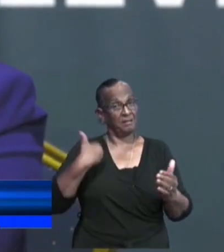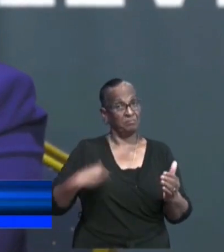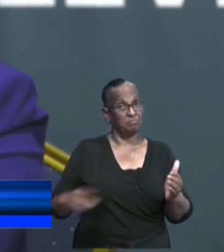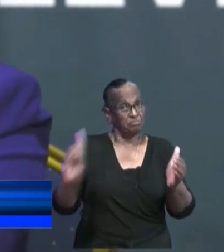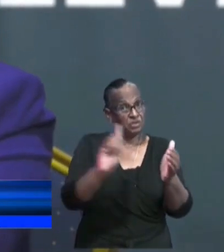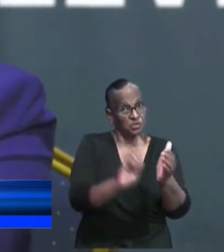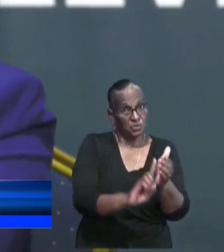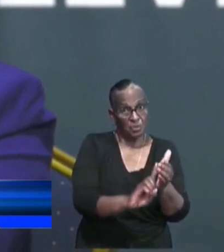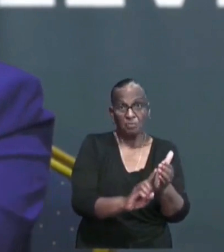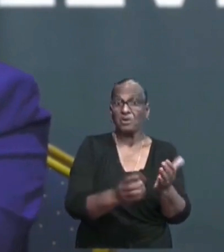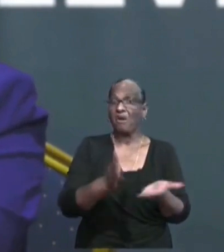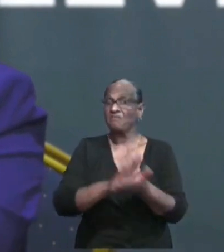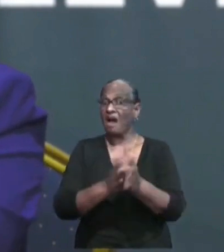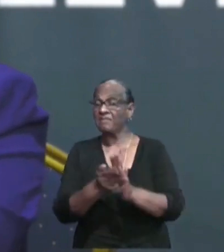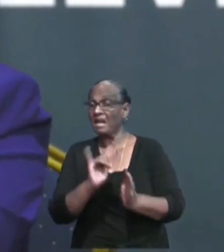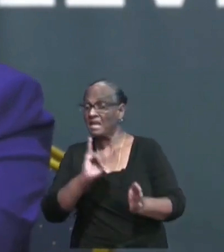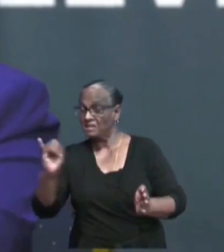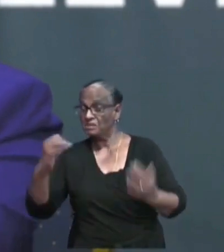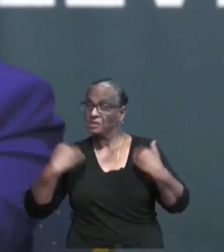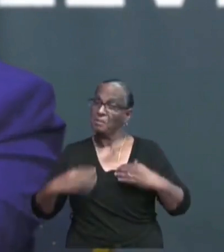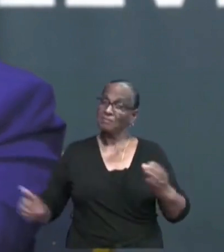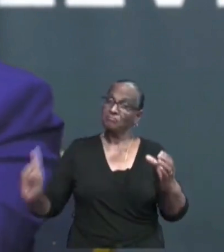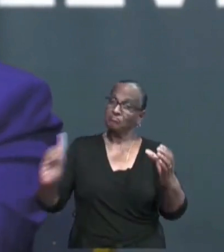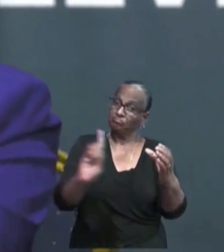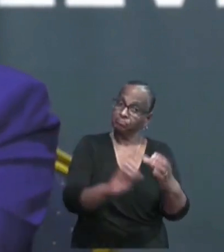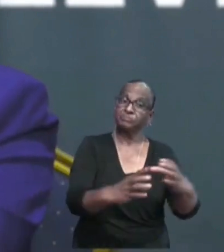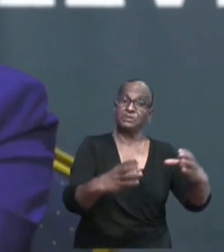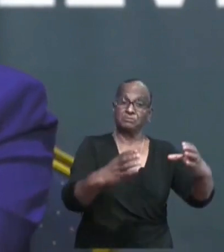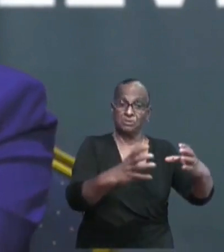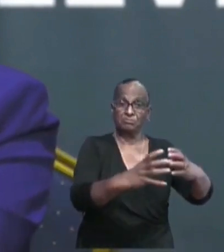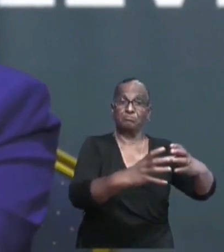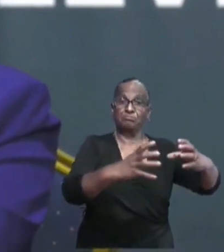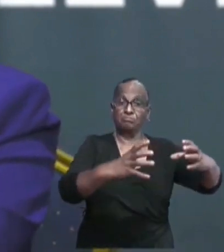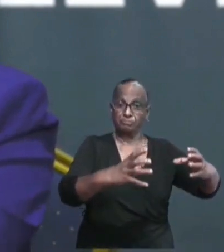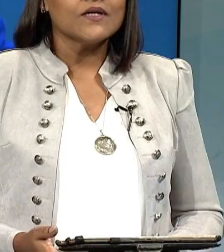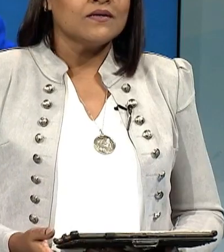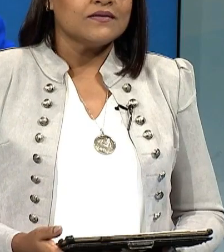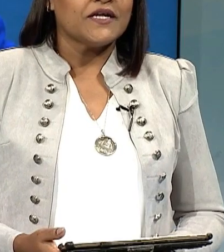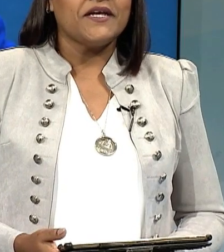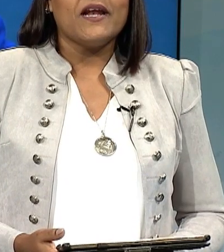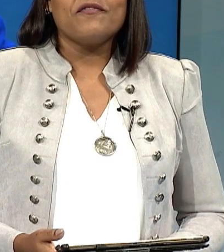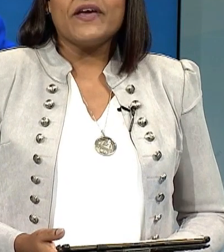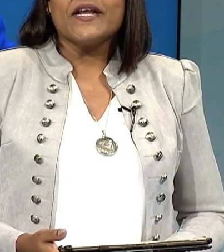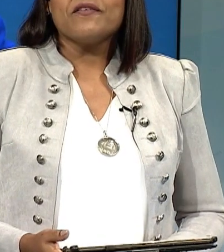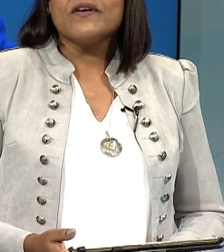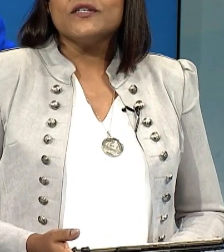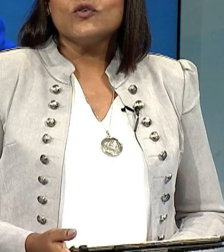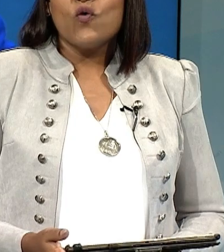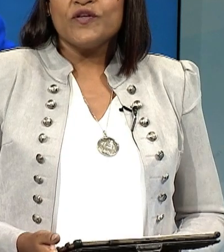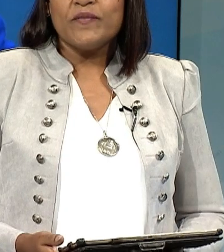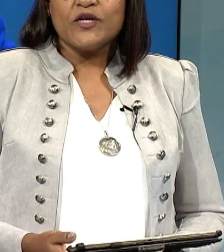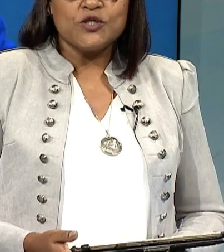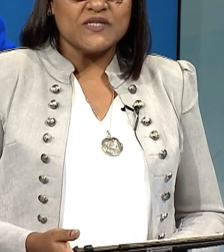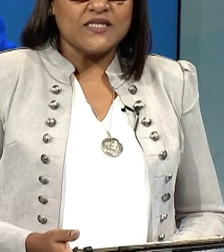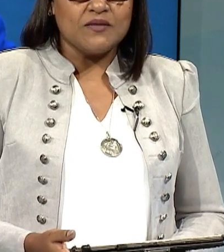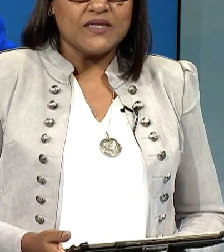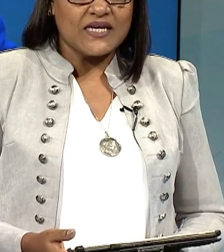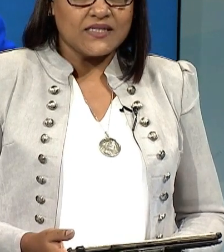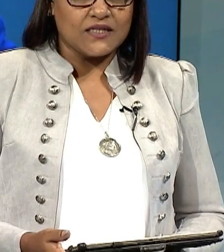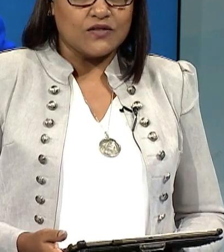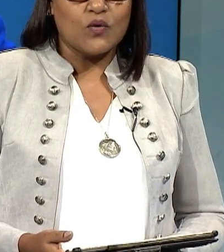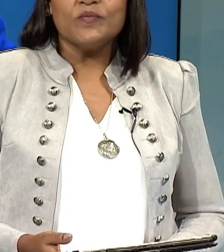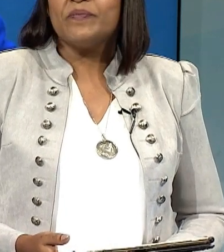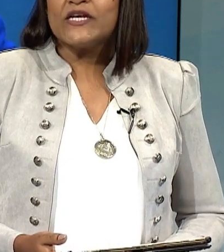en industrie. Dus die komen dan ook erbij. Je hebt dat en onderwijs. Danielle Veira van het COVID-management